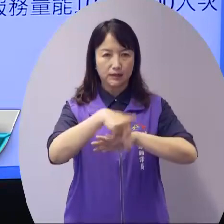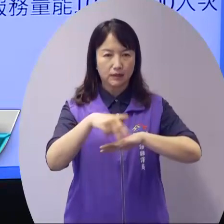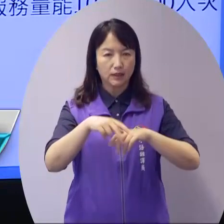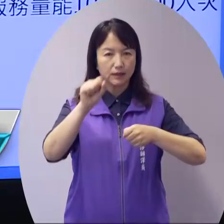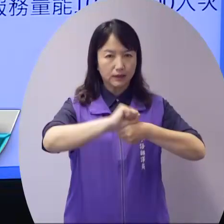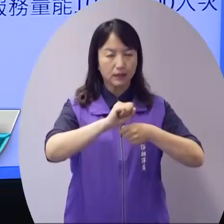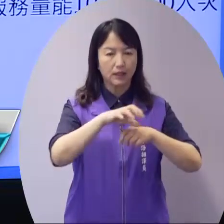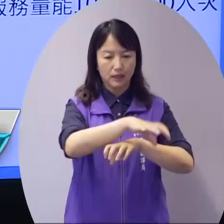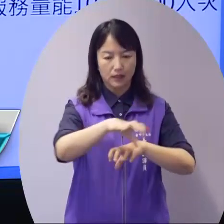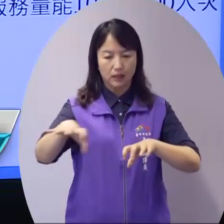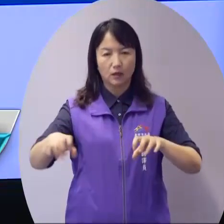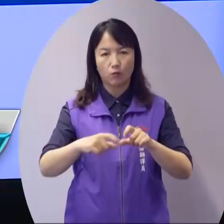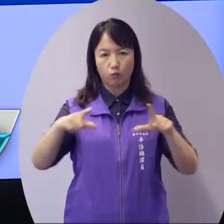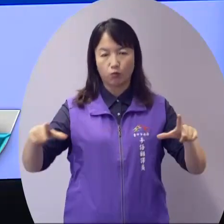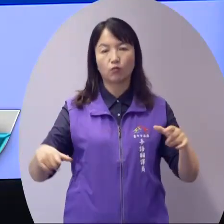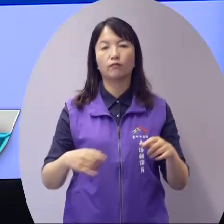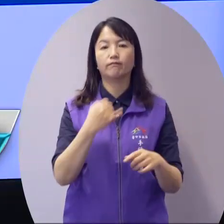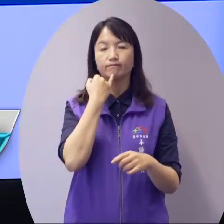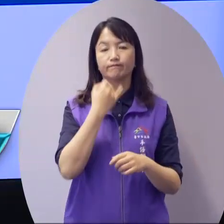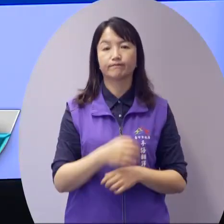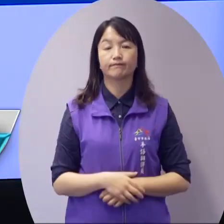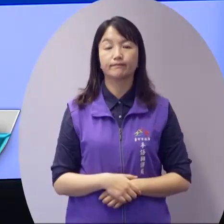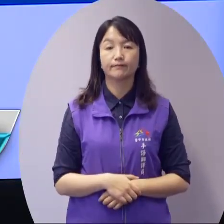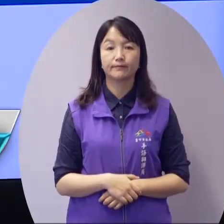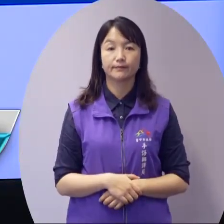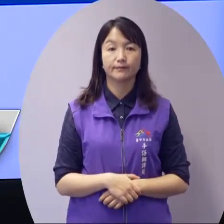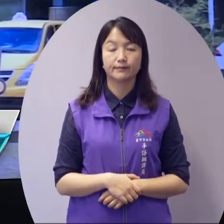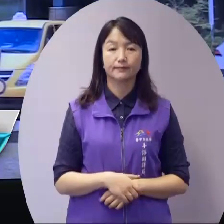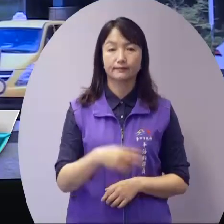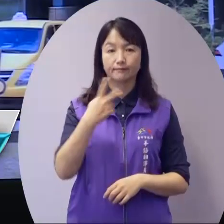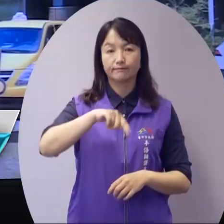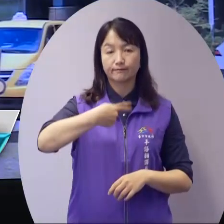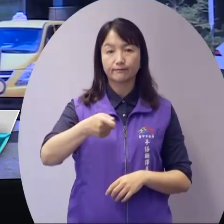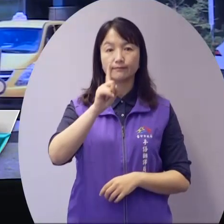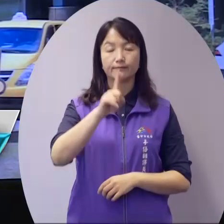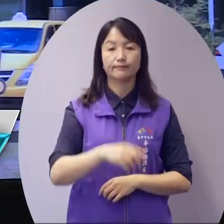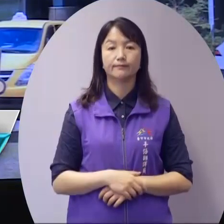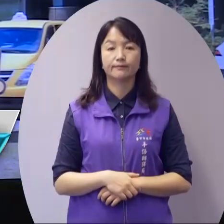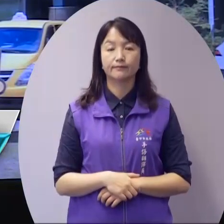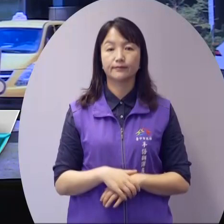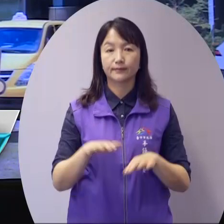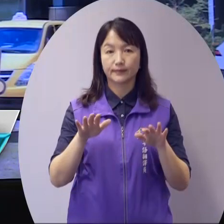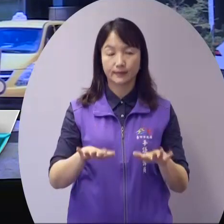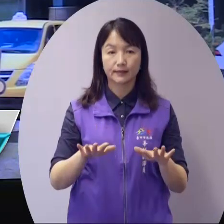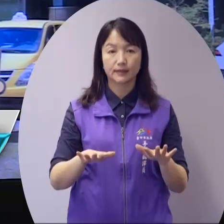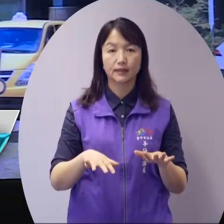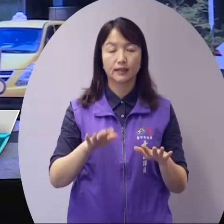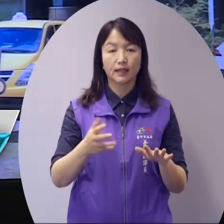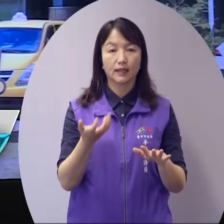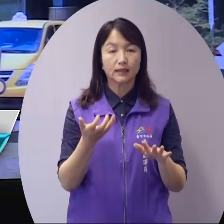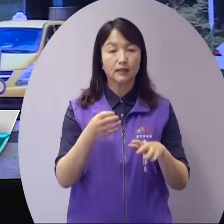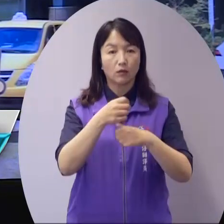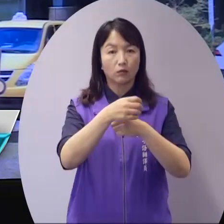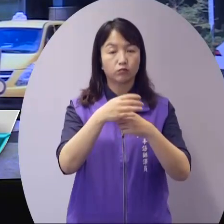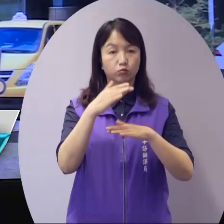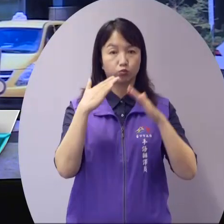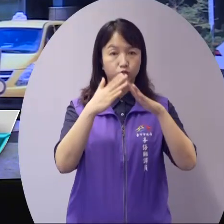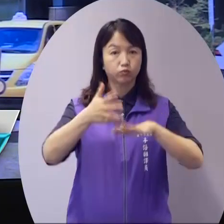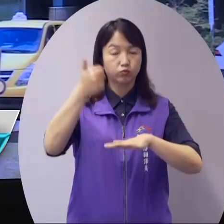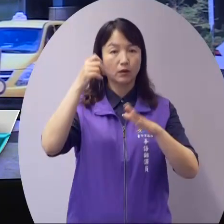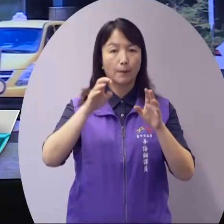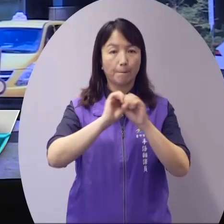能够提供新的服务。来下一页，来再下一页。那今天就诚如刚才市长的宣布，今